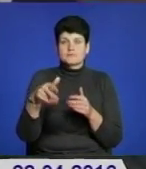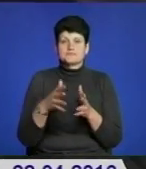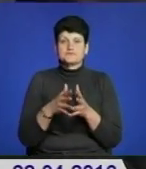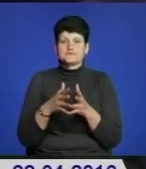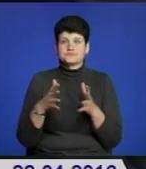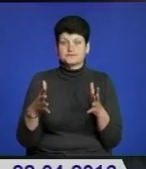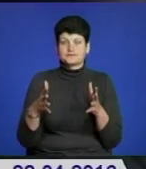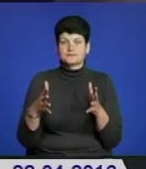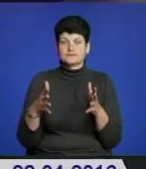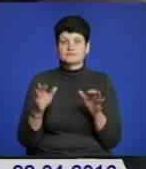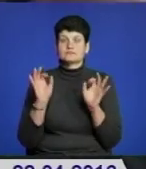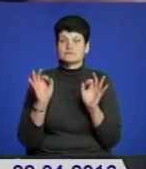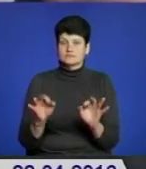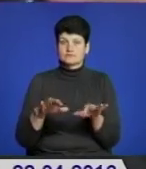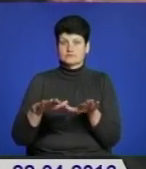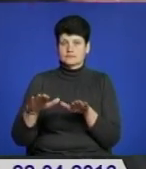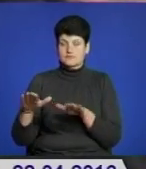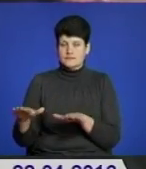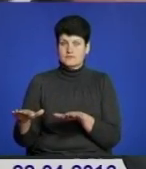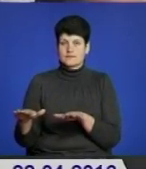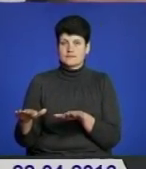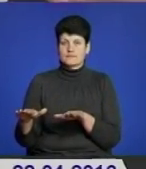в відведених для цього місцях. Але